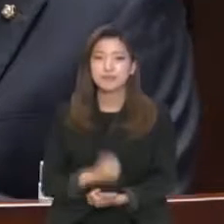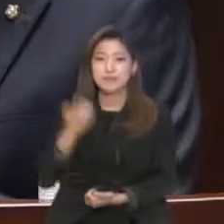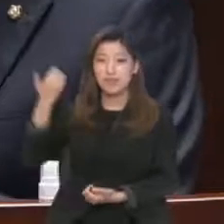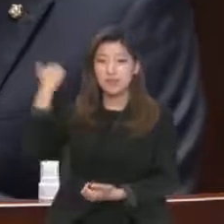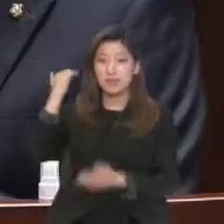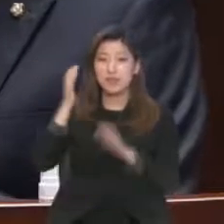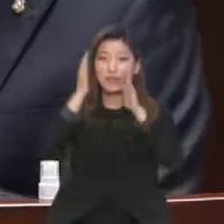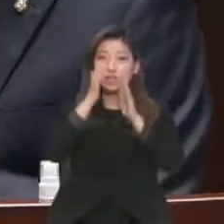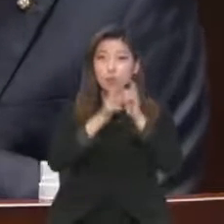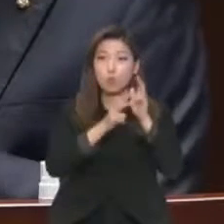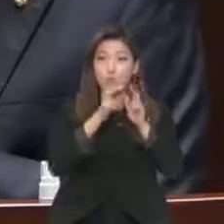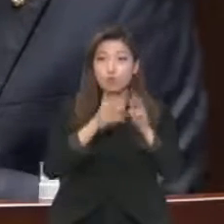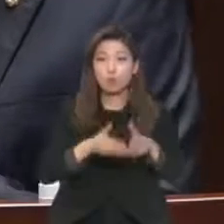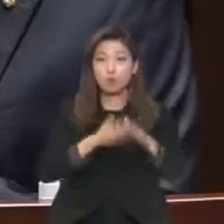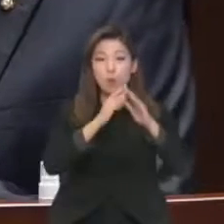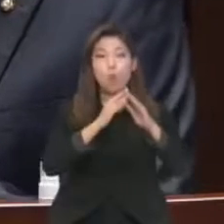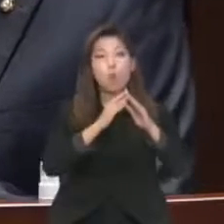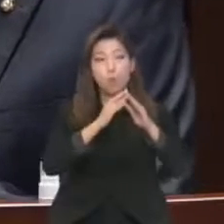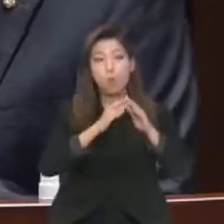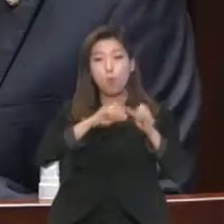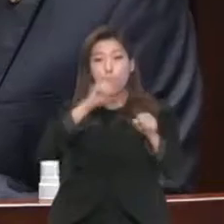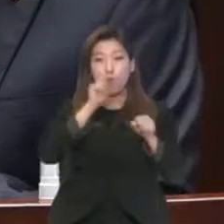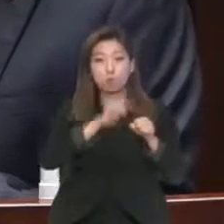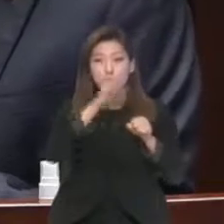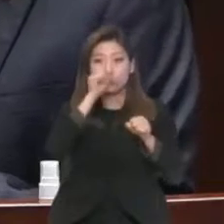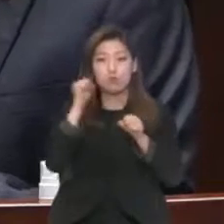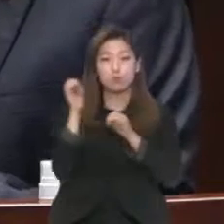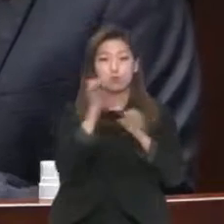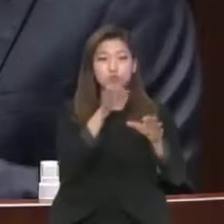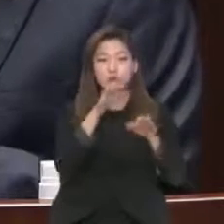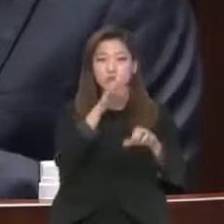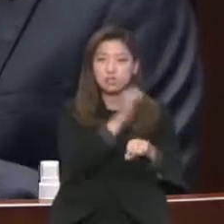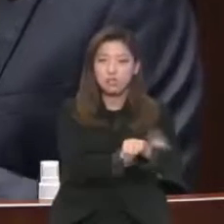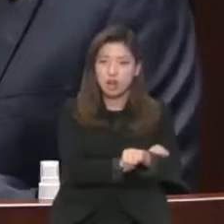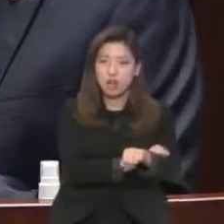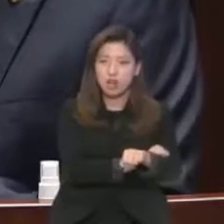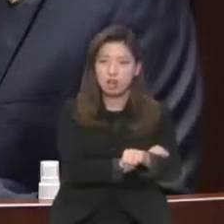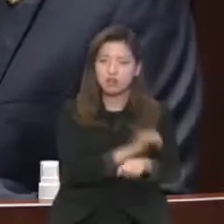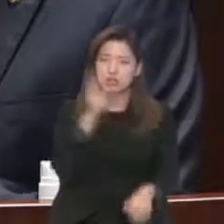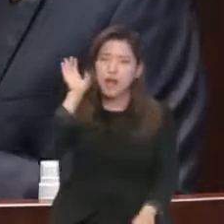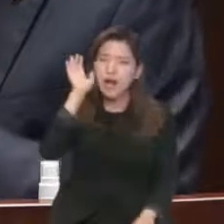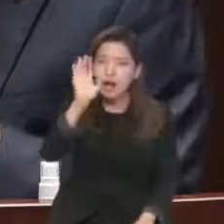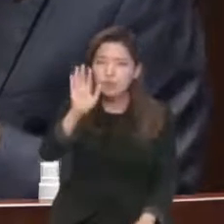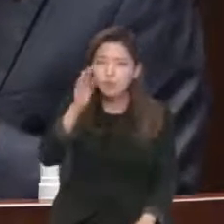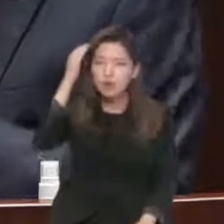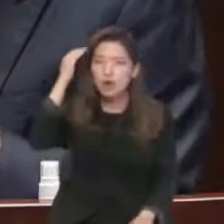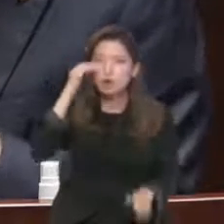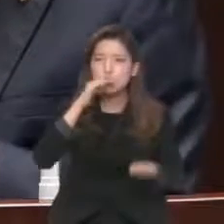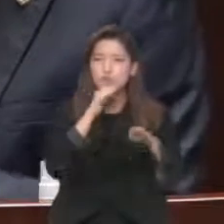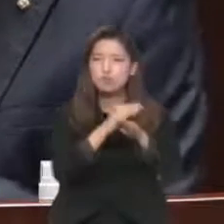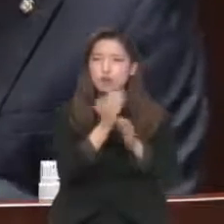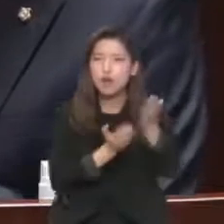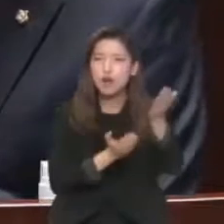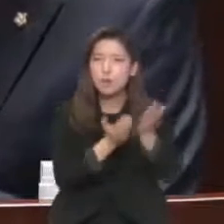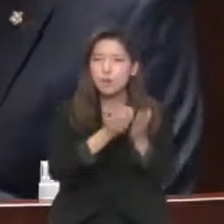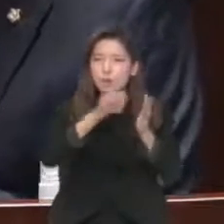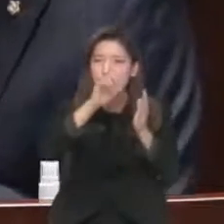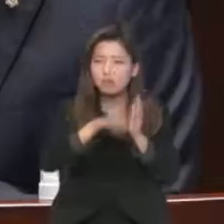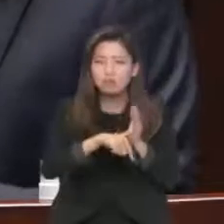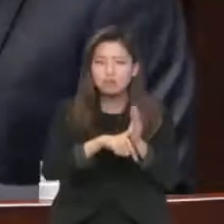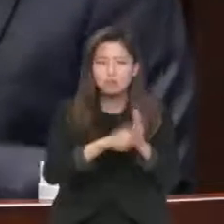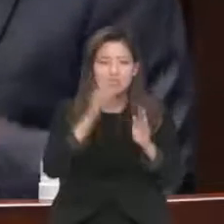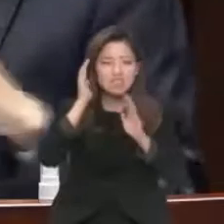개성공단은 옳았다고 좋은 투자였다고 생각하지만 앞으로 남북교류가 재개된다면 개성공단같이 갇힌 방식의 협력이